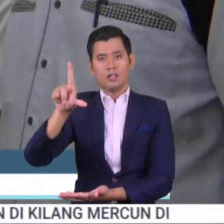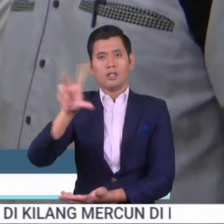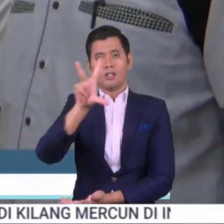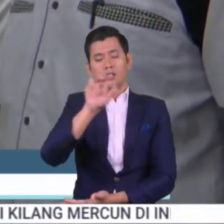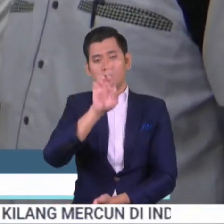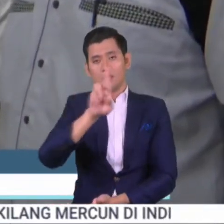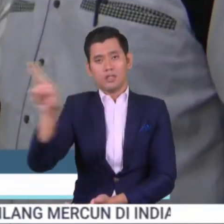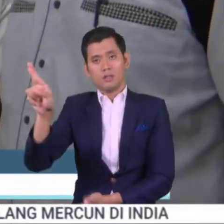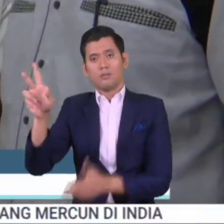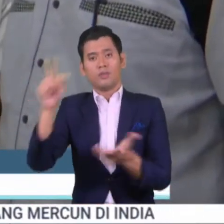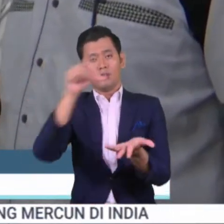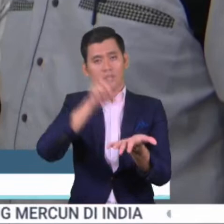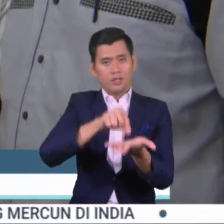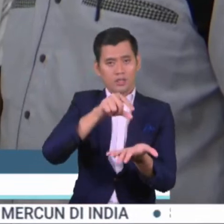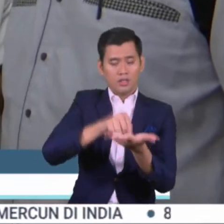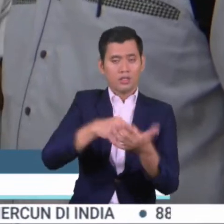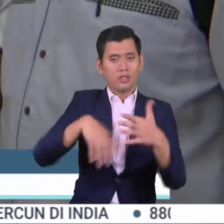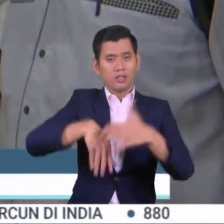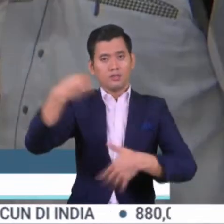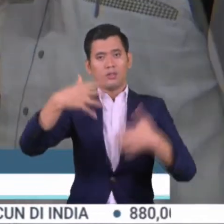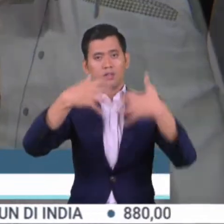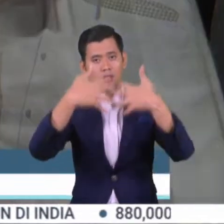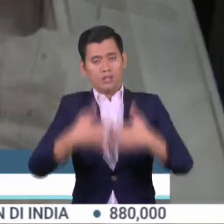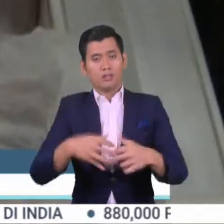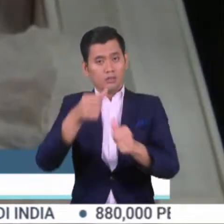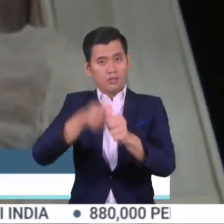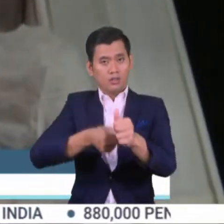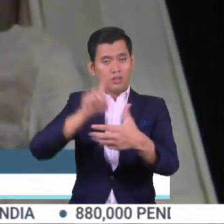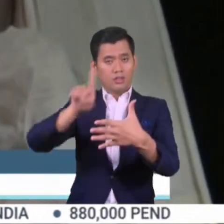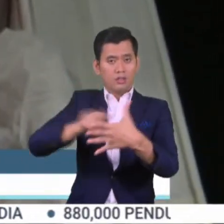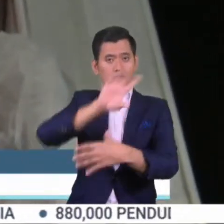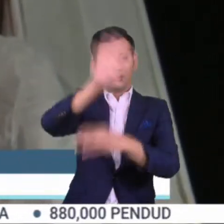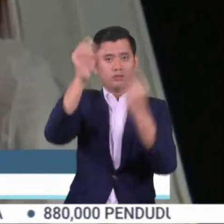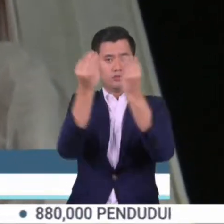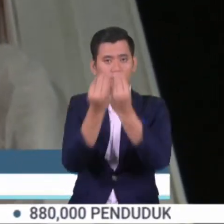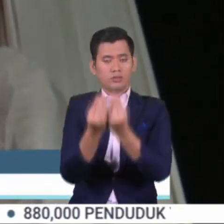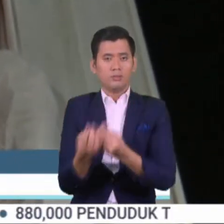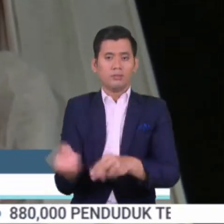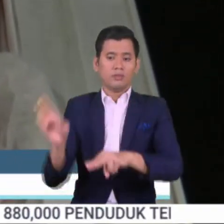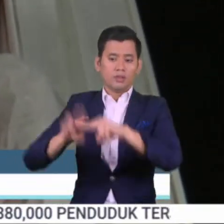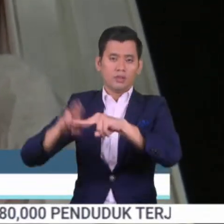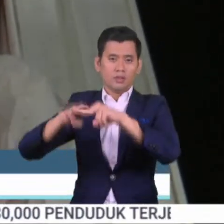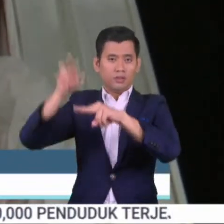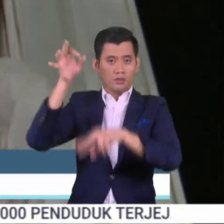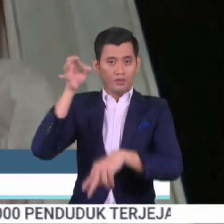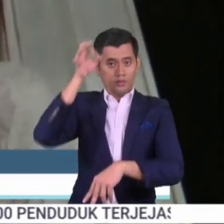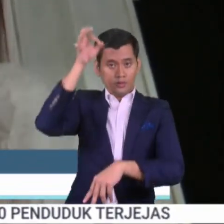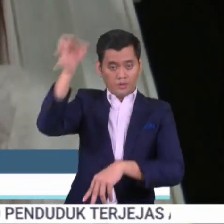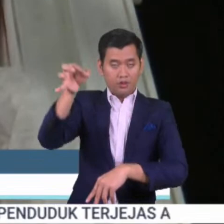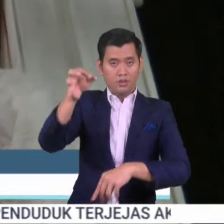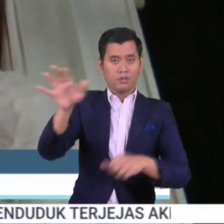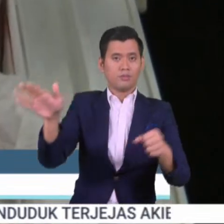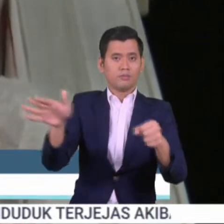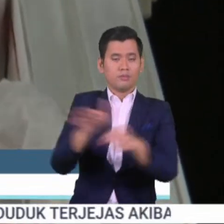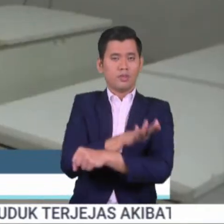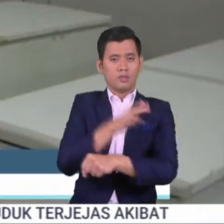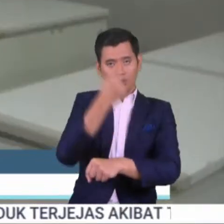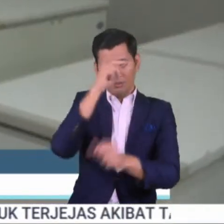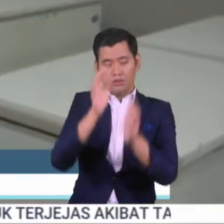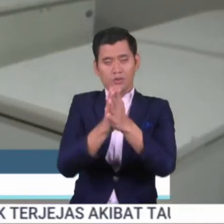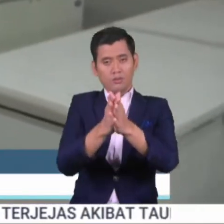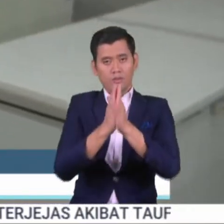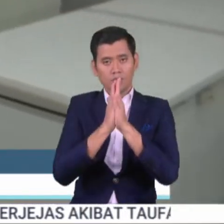probiotik dikeluarkan kilang berkenaan setiap bulan. Jumlah itu akan terus dipertingkat dari masa ke masa bagi memenuhi